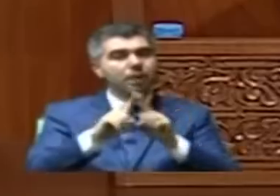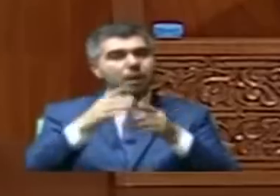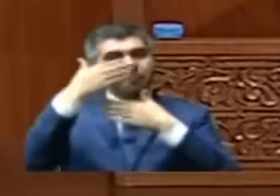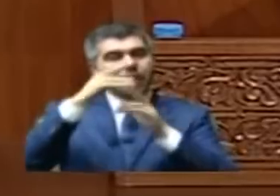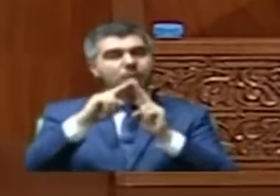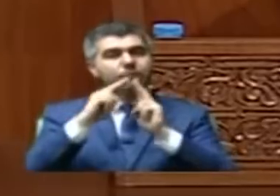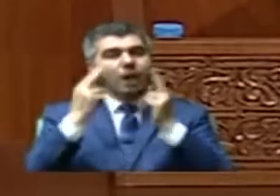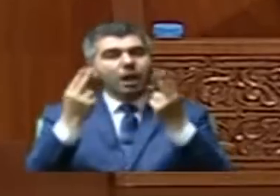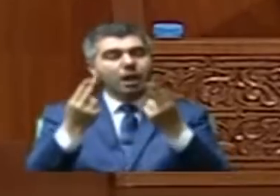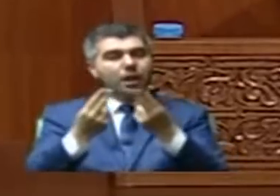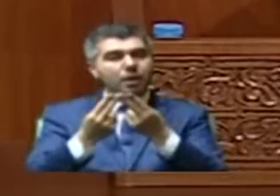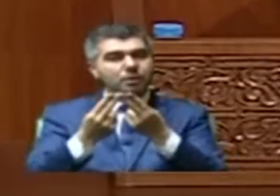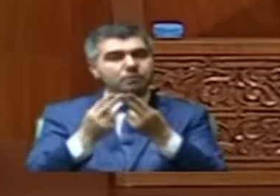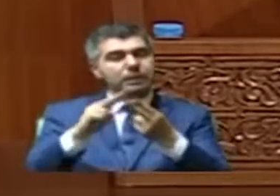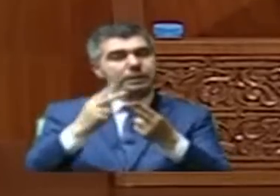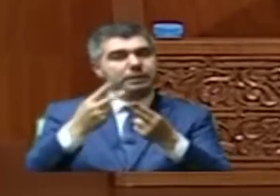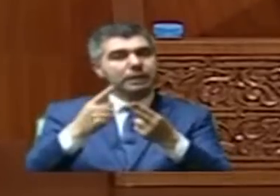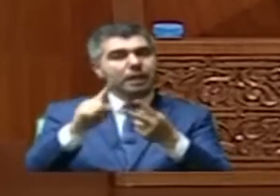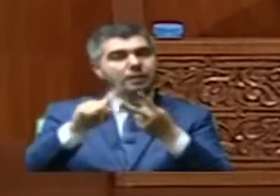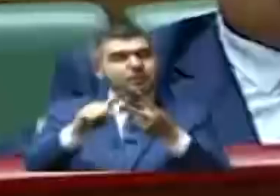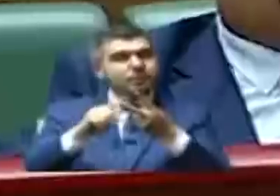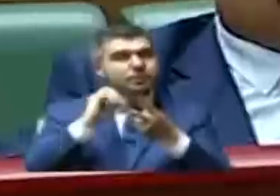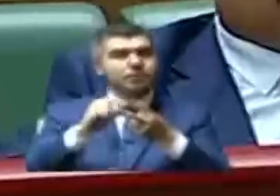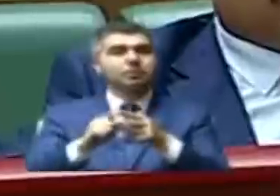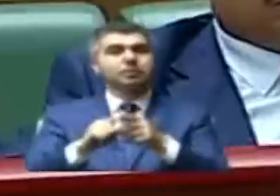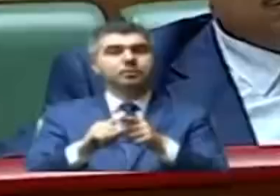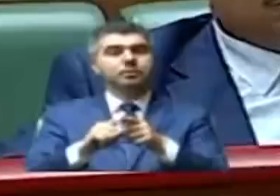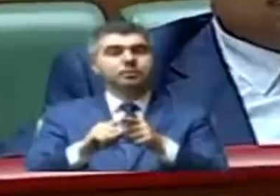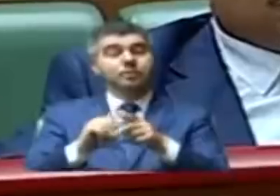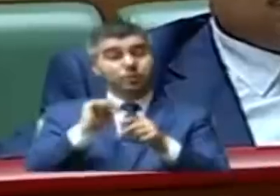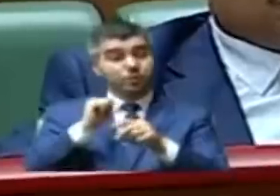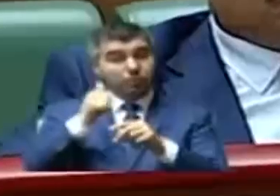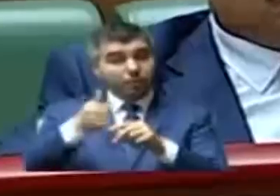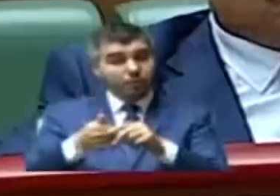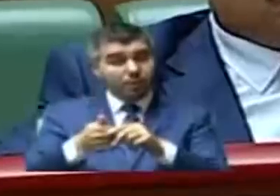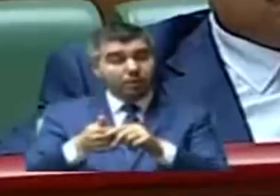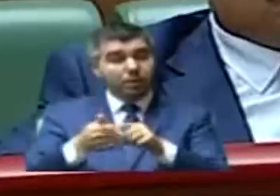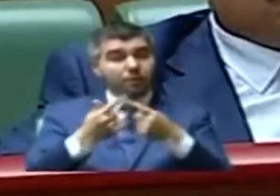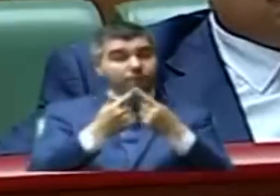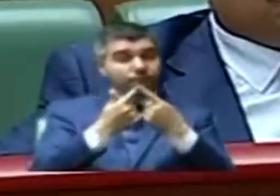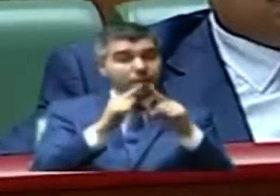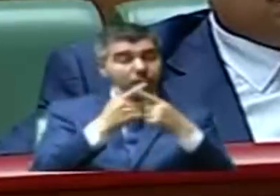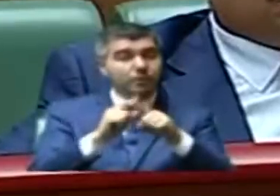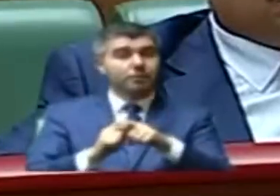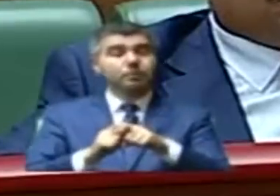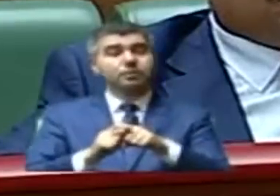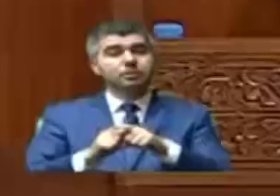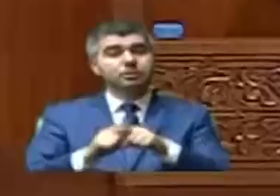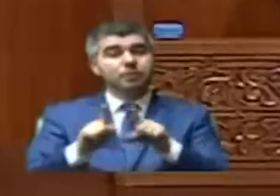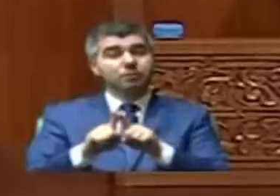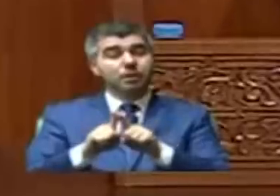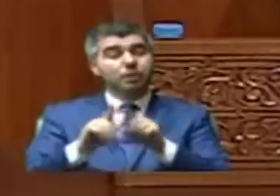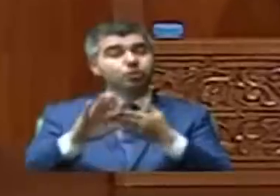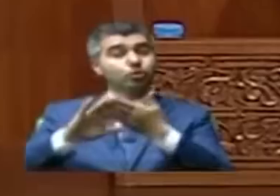اللقاء التواصلي الثاني لجمعيات مغاربة العالم غدا، وفي عدد من الورشات، وغادي تحضروا العشرات